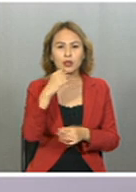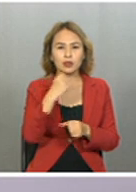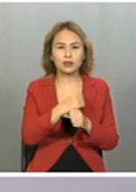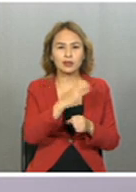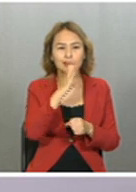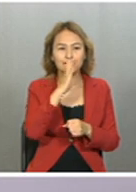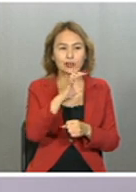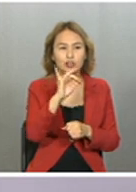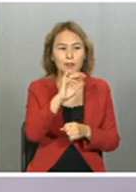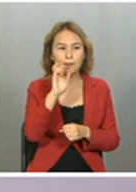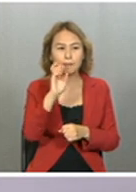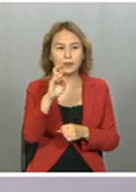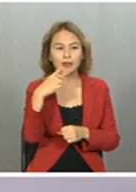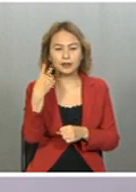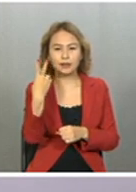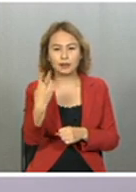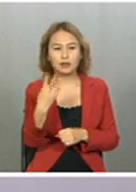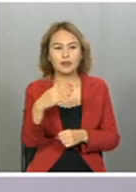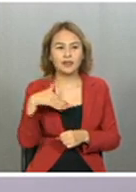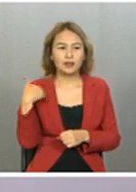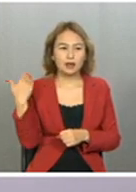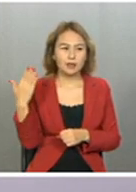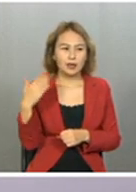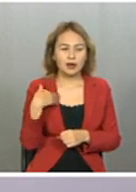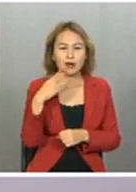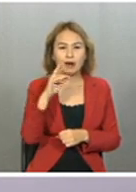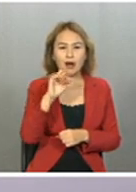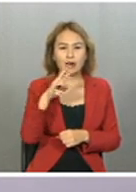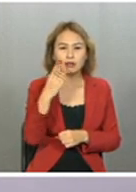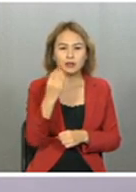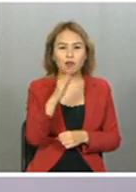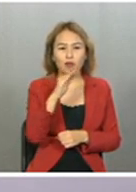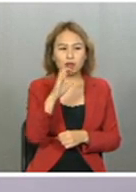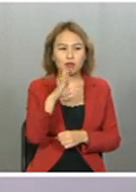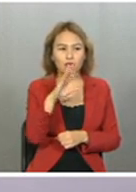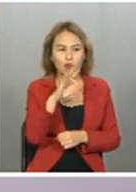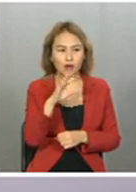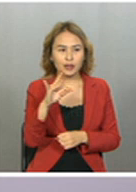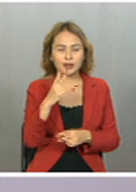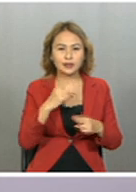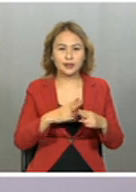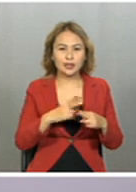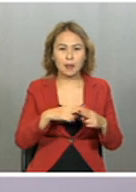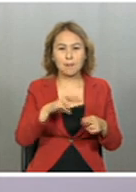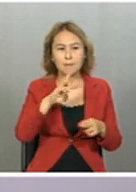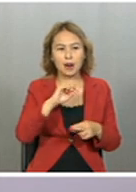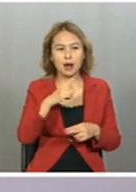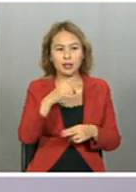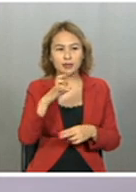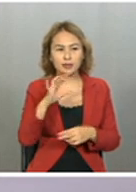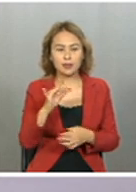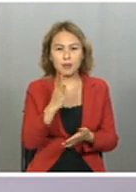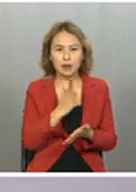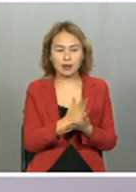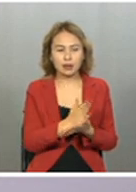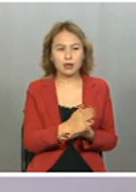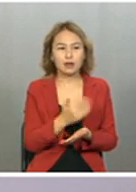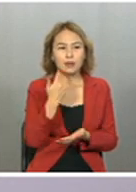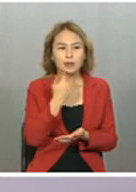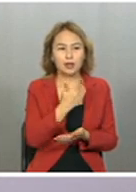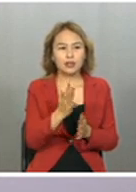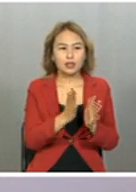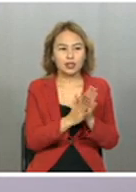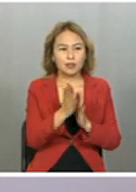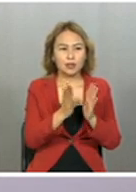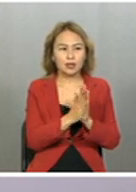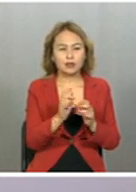және В2 дәрумендері, кальций, фосфор, темір, магний бар екен. Бақпақтың